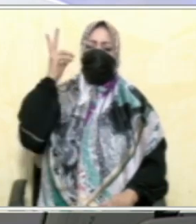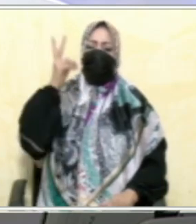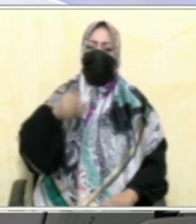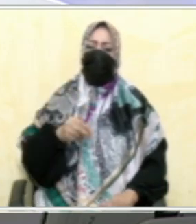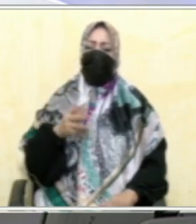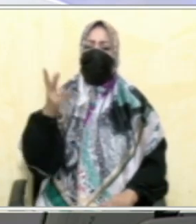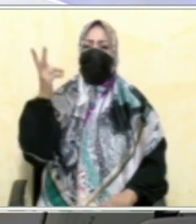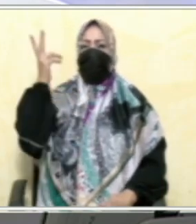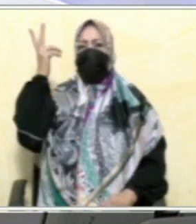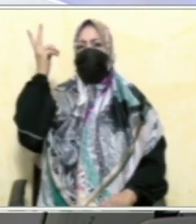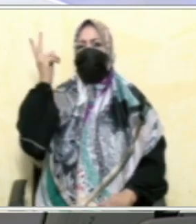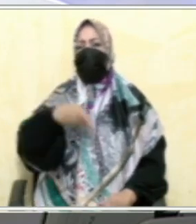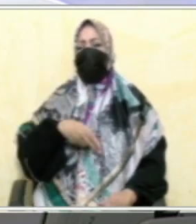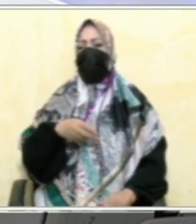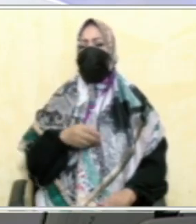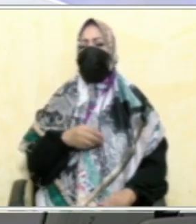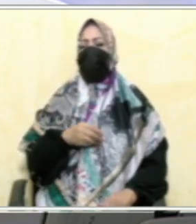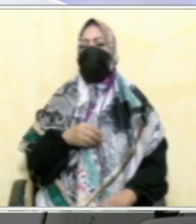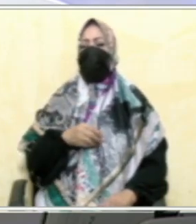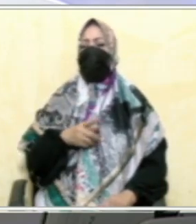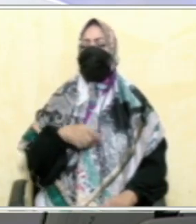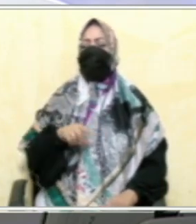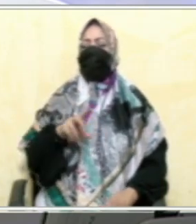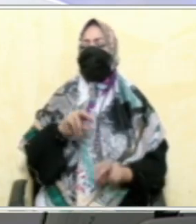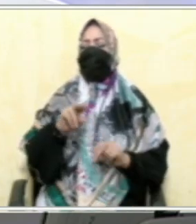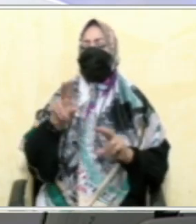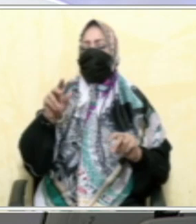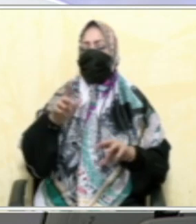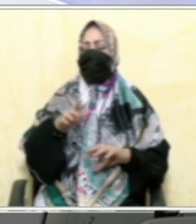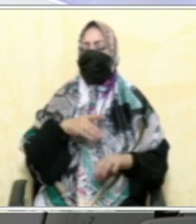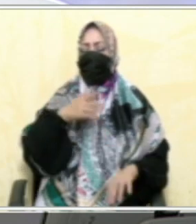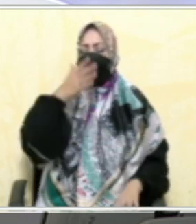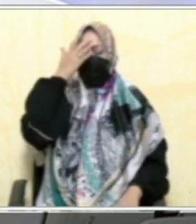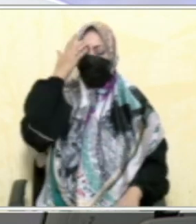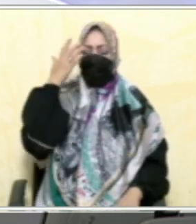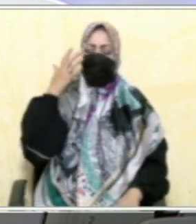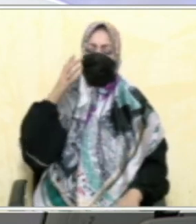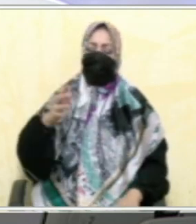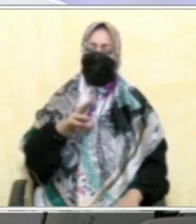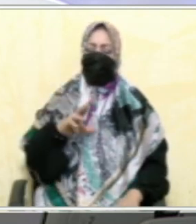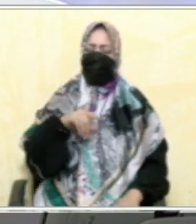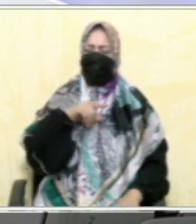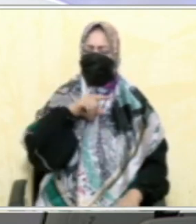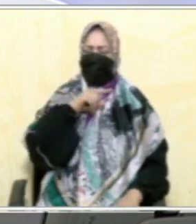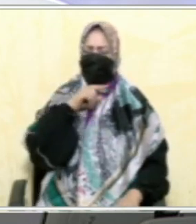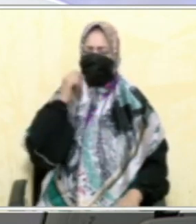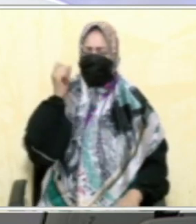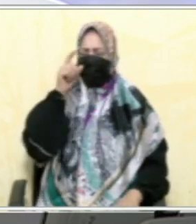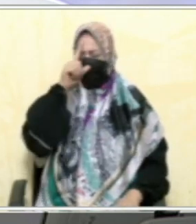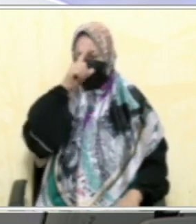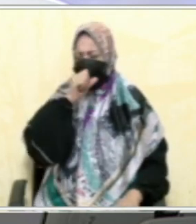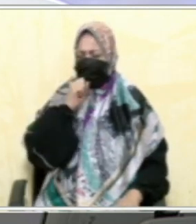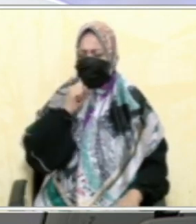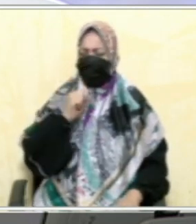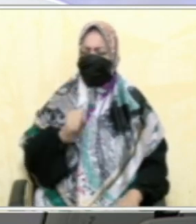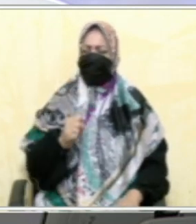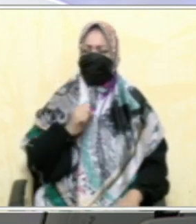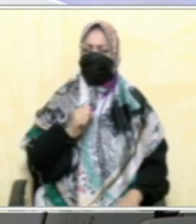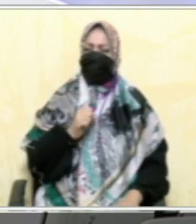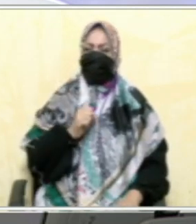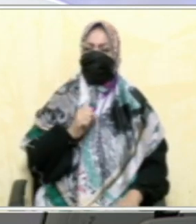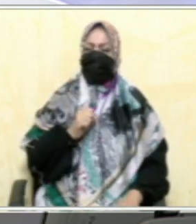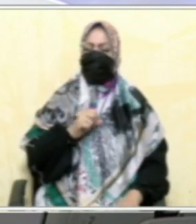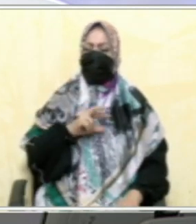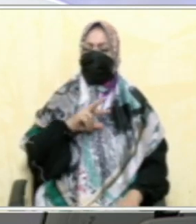وعلى العقوبة، منهم من يجعله كالزنا يجلد فيه البكر ويرجم فيه المحصن، ومذهبنا